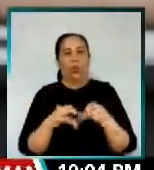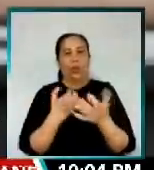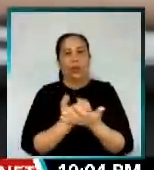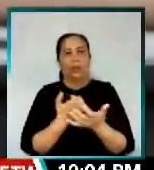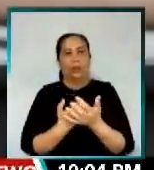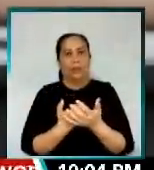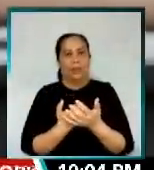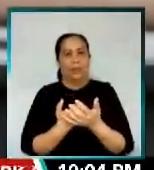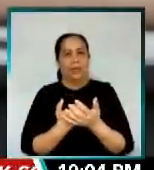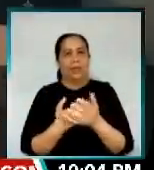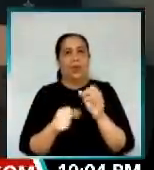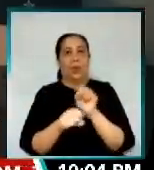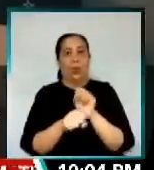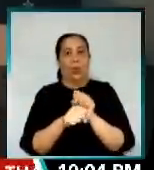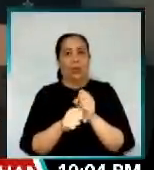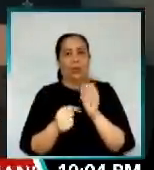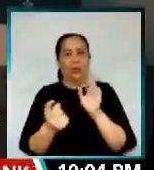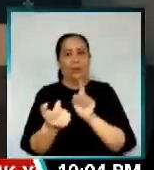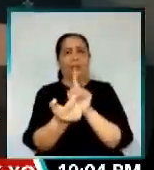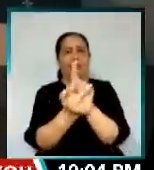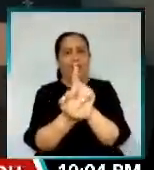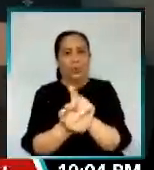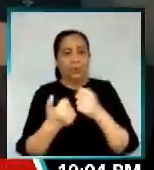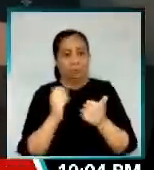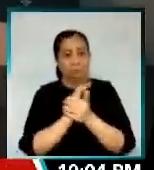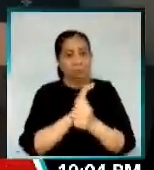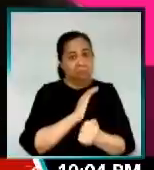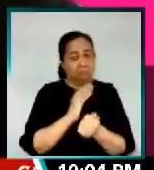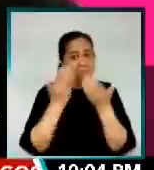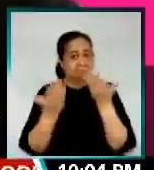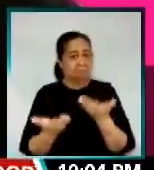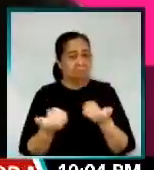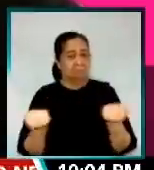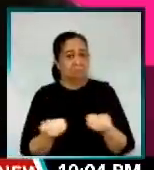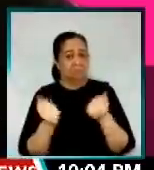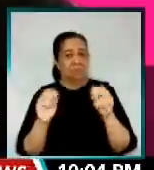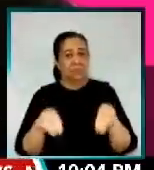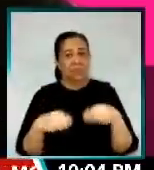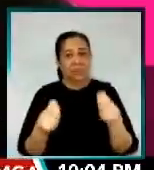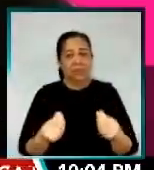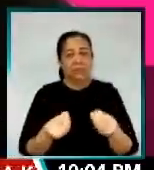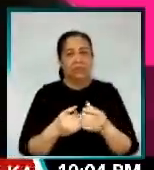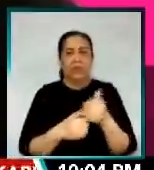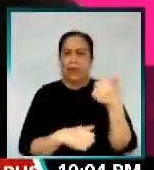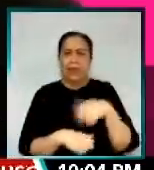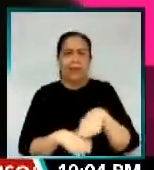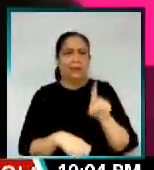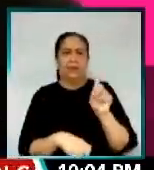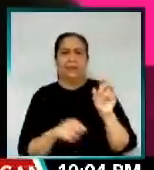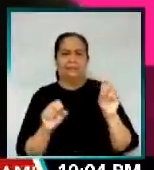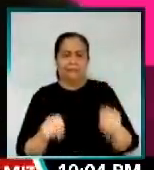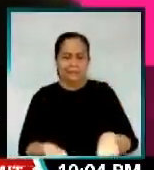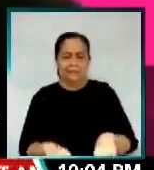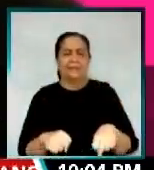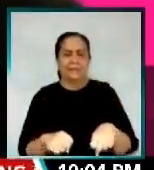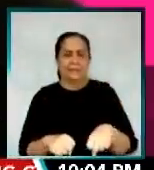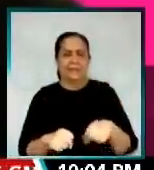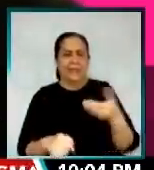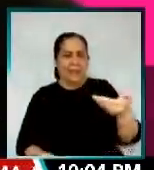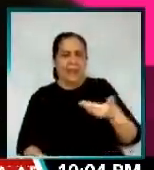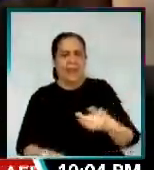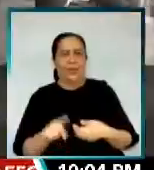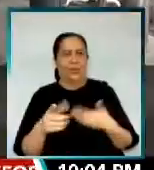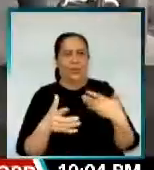you. Kung mayroon kang kakayanan, may skills ka na kailangan, anybody can hire you wherever you